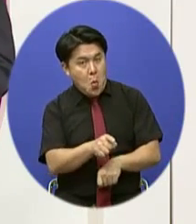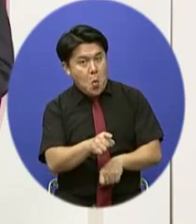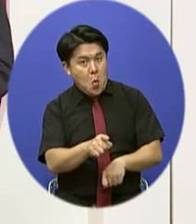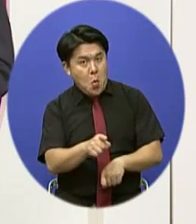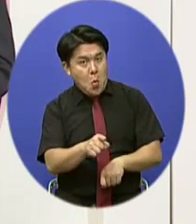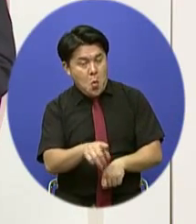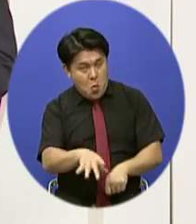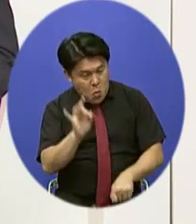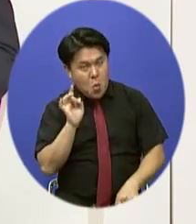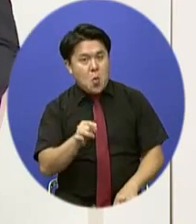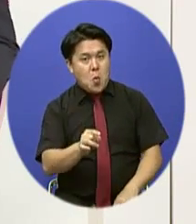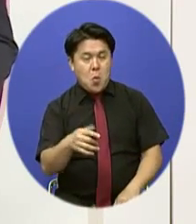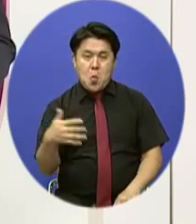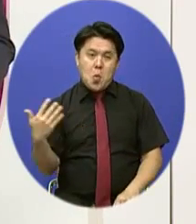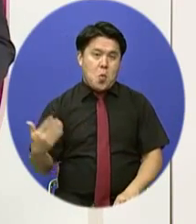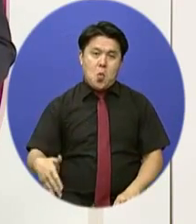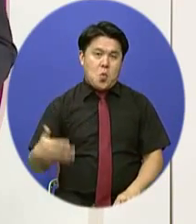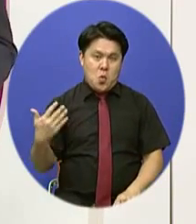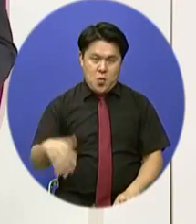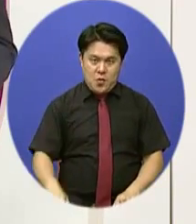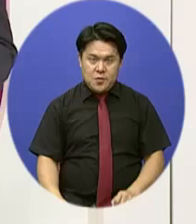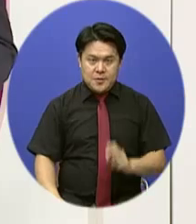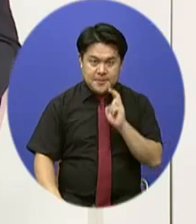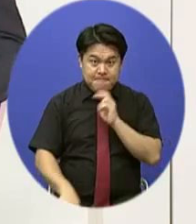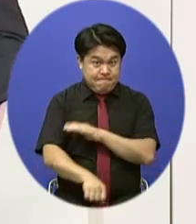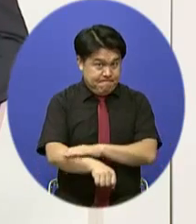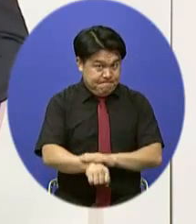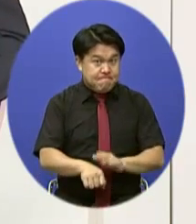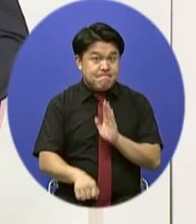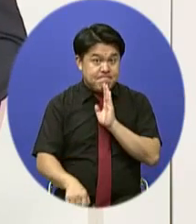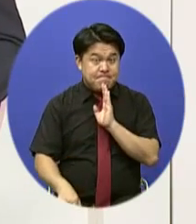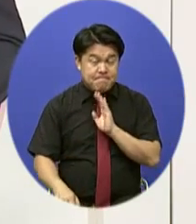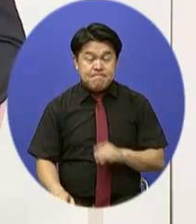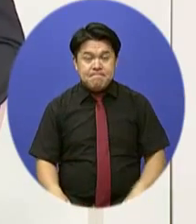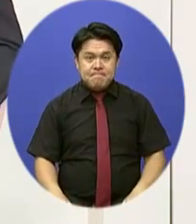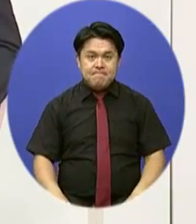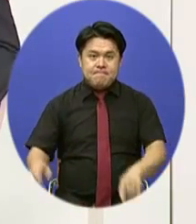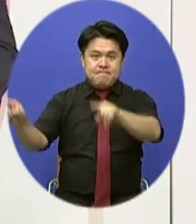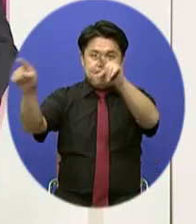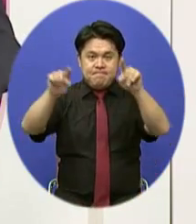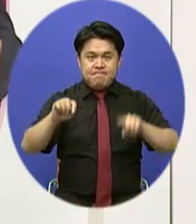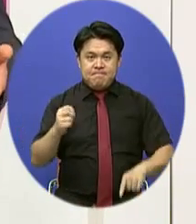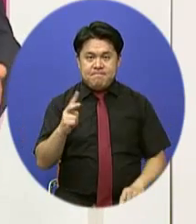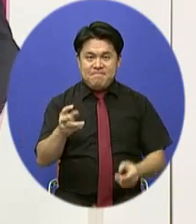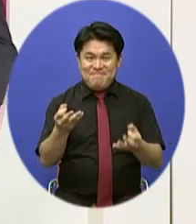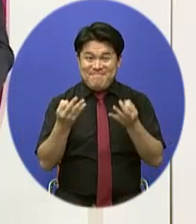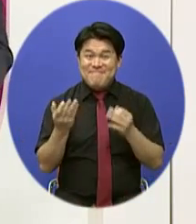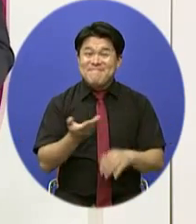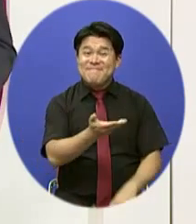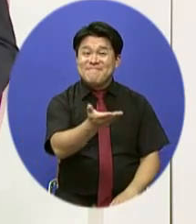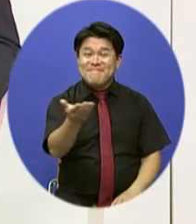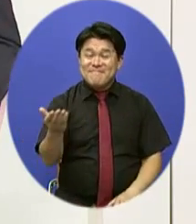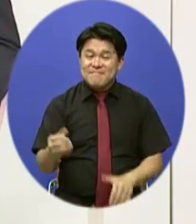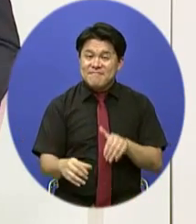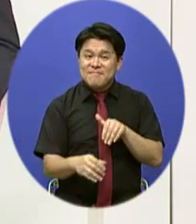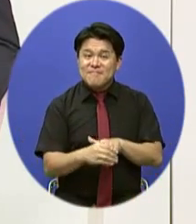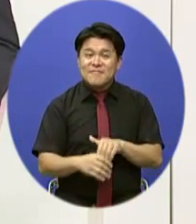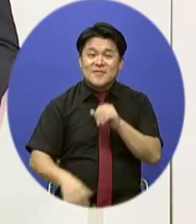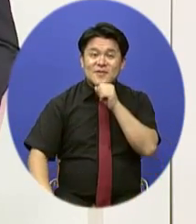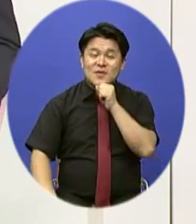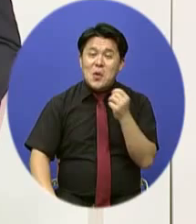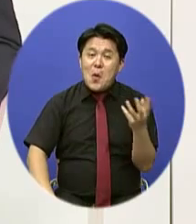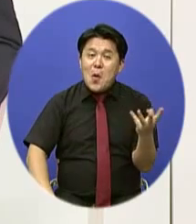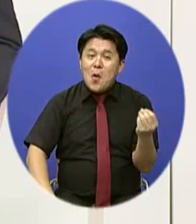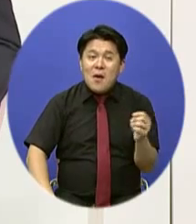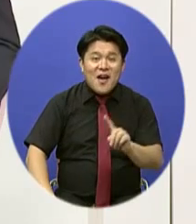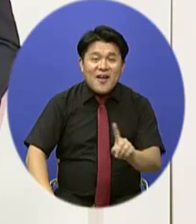저도 처음 듣네요. 네, 노래 네. 참 잘하시는 분이시죠. 여유도 있으시고. 자, 네. 전국에 계신 우리 팬 여러분의 네. 몇 표나 관심을